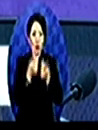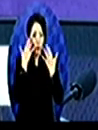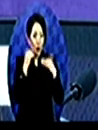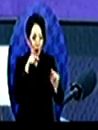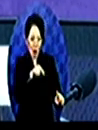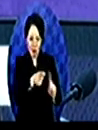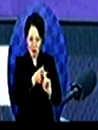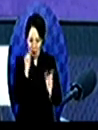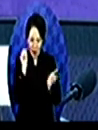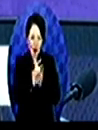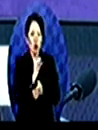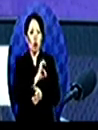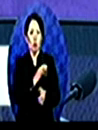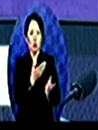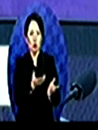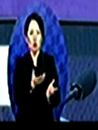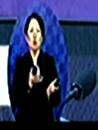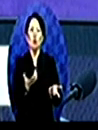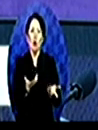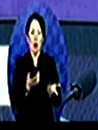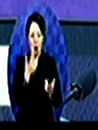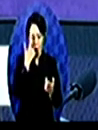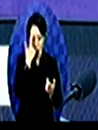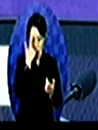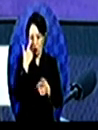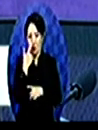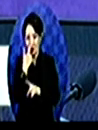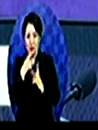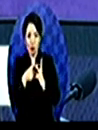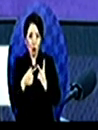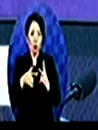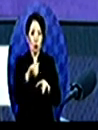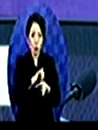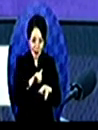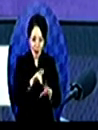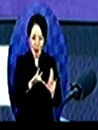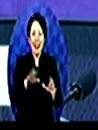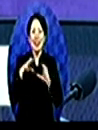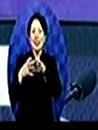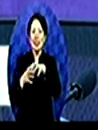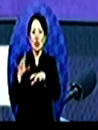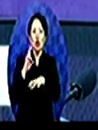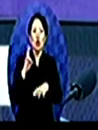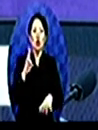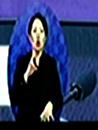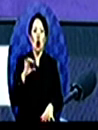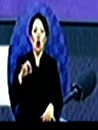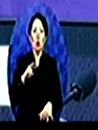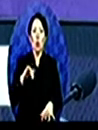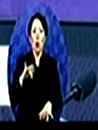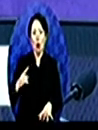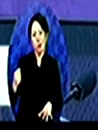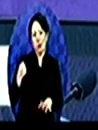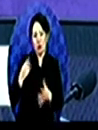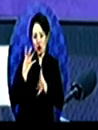байна. Монгол хятад хоёр улс бол одоо дэлхийн ноолуурын зах зээлийн 90 гаруй хувийг одоо эзэмшиж